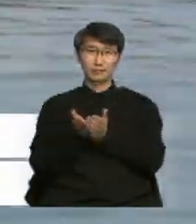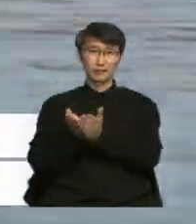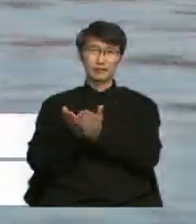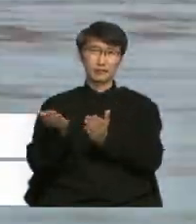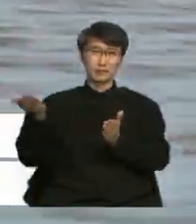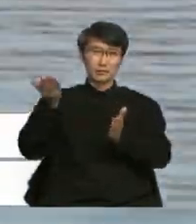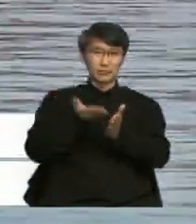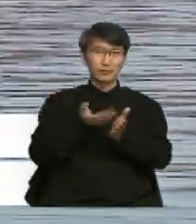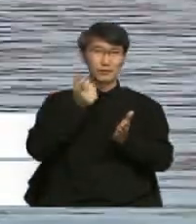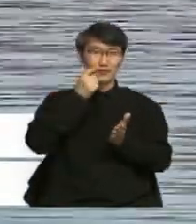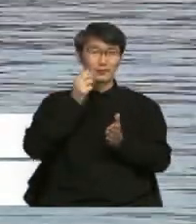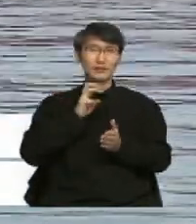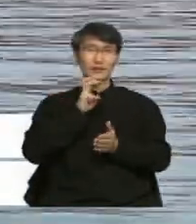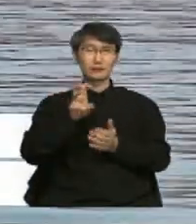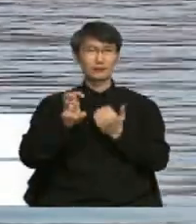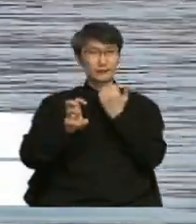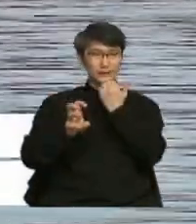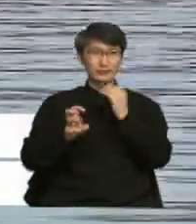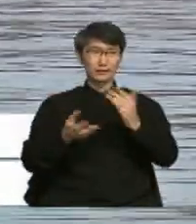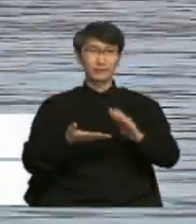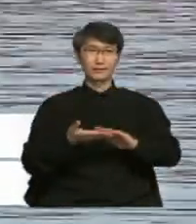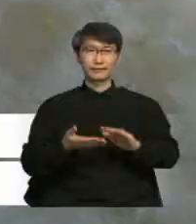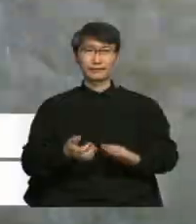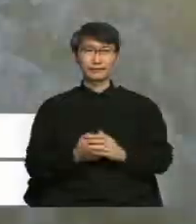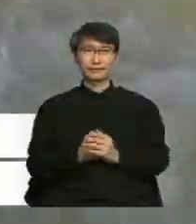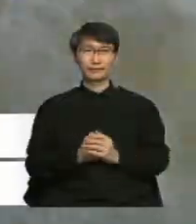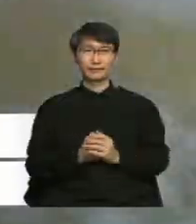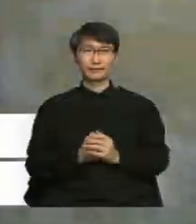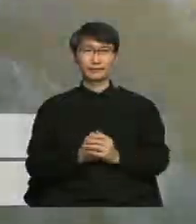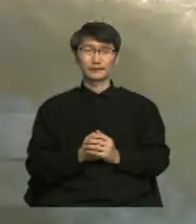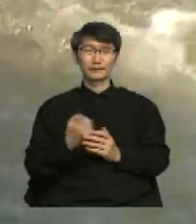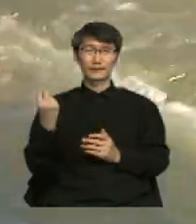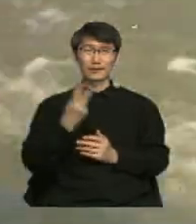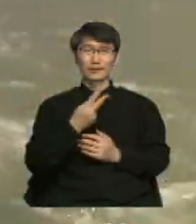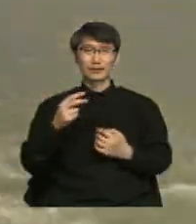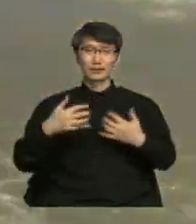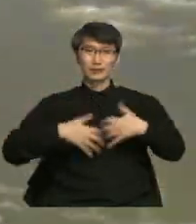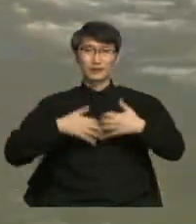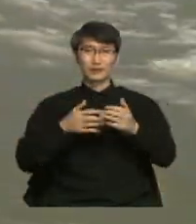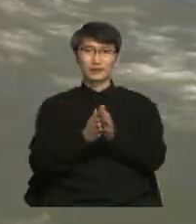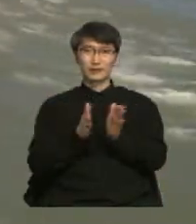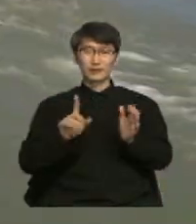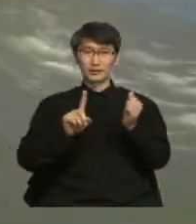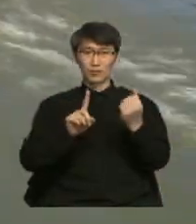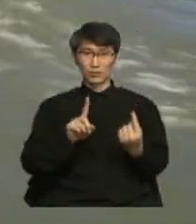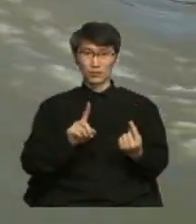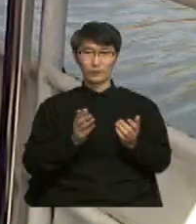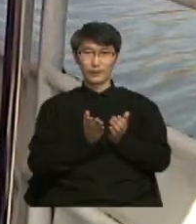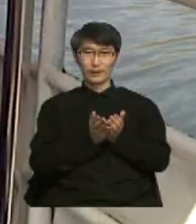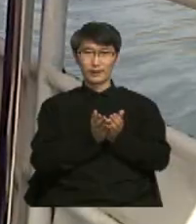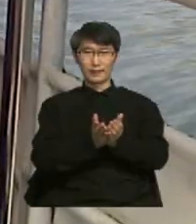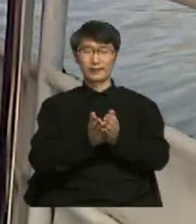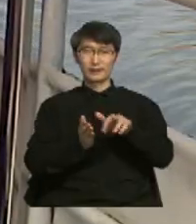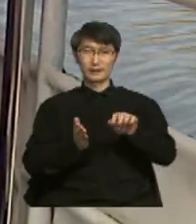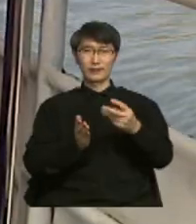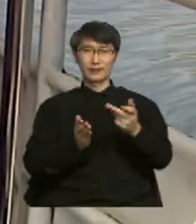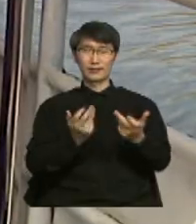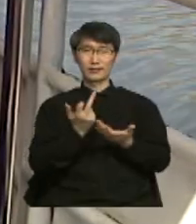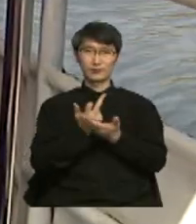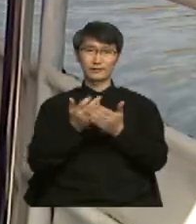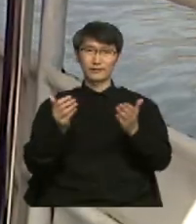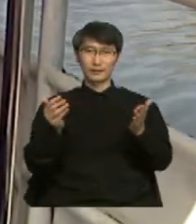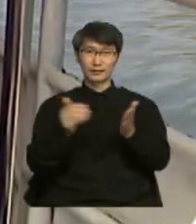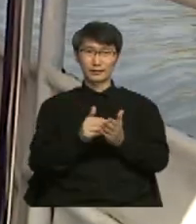선착장에 들어오지 못해 30여 분간 대기했습니다. 다시 시동을 건 청평페리 1호는 자라섬까지